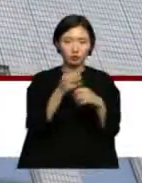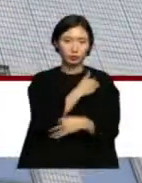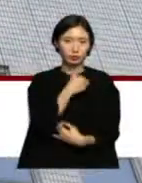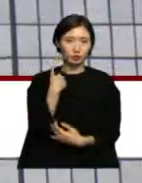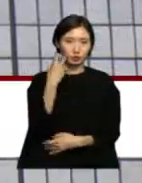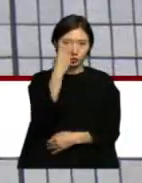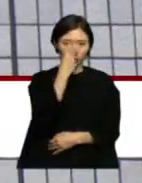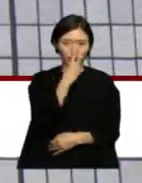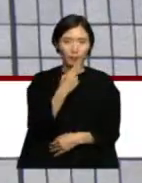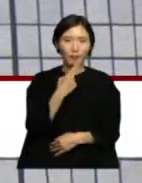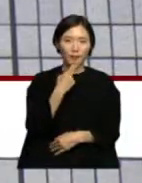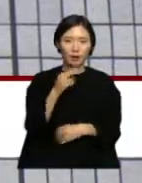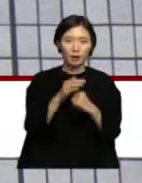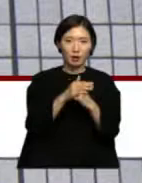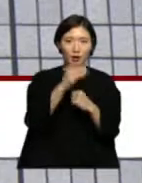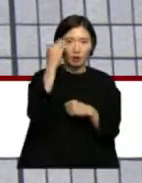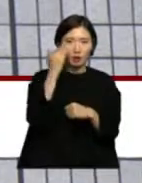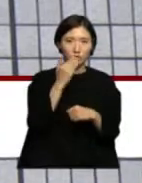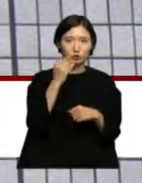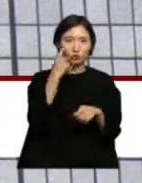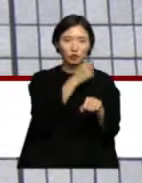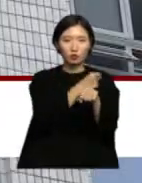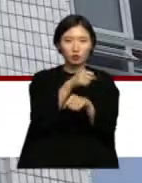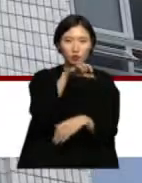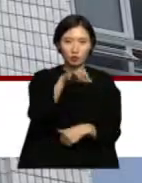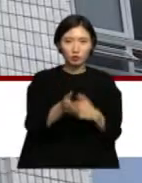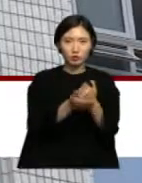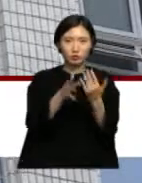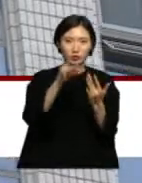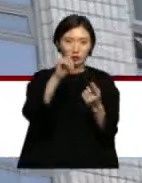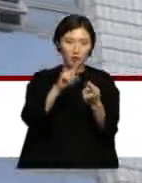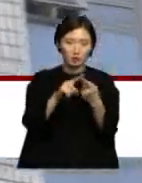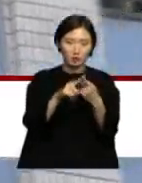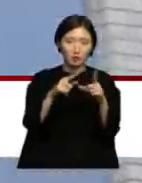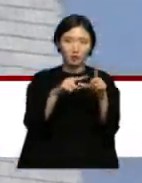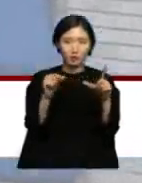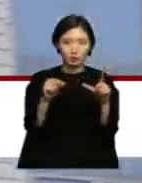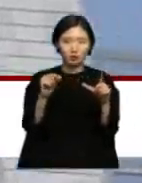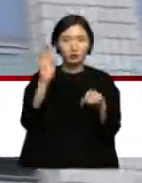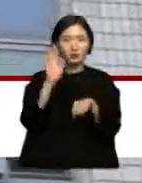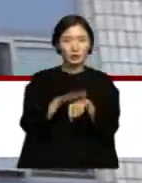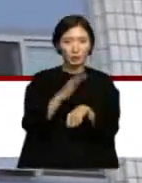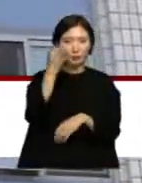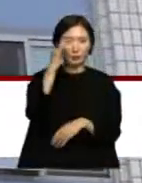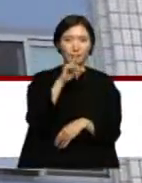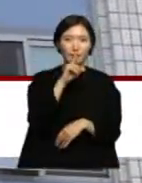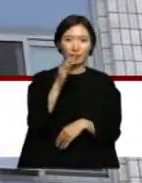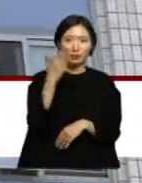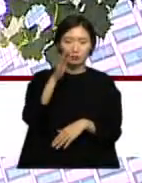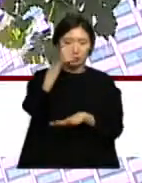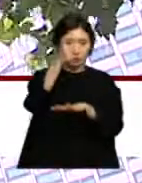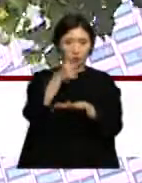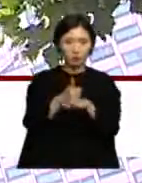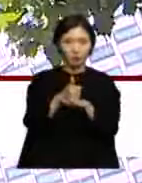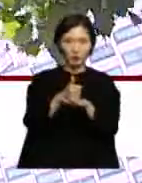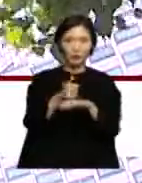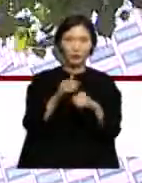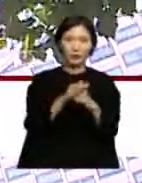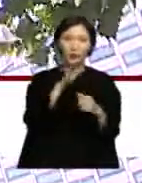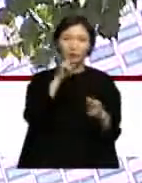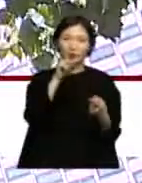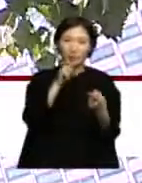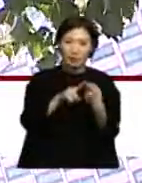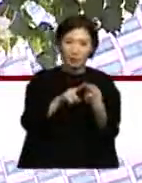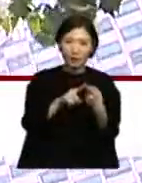검토 없이 한국콜마홀딩스를 추천한 점에 대해선 일부 잘못을 인정했습니다. 하지만 최종적으로 적격 업체